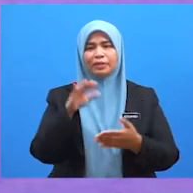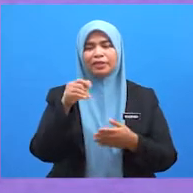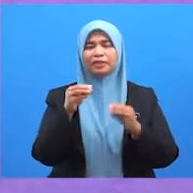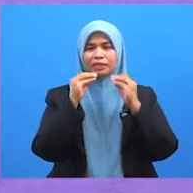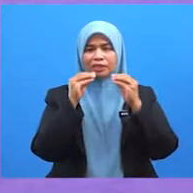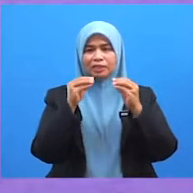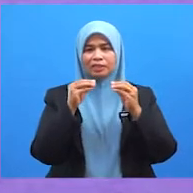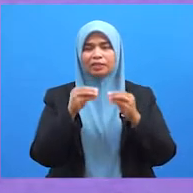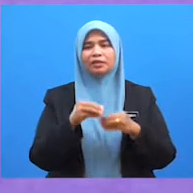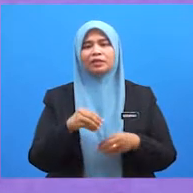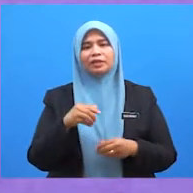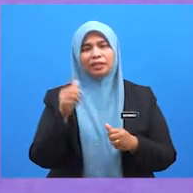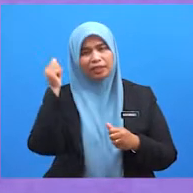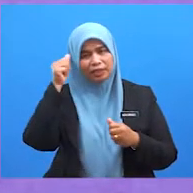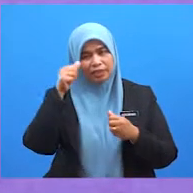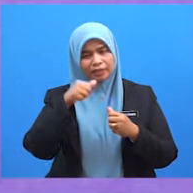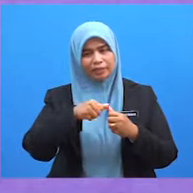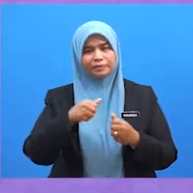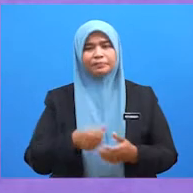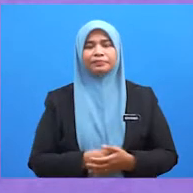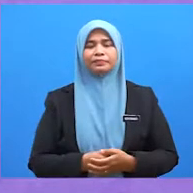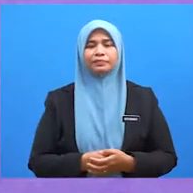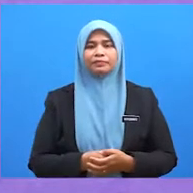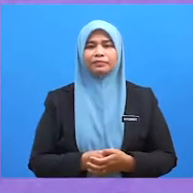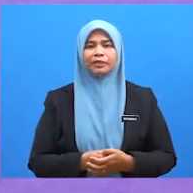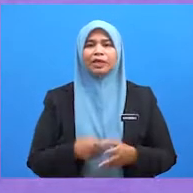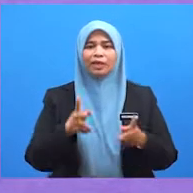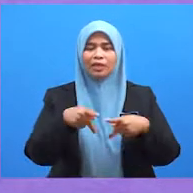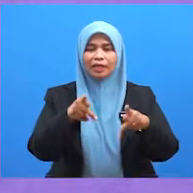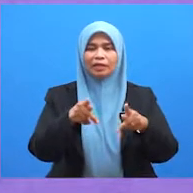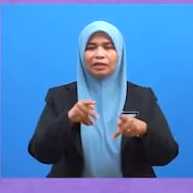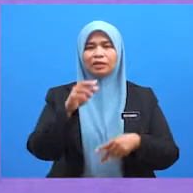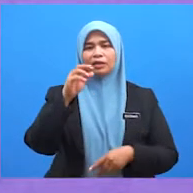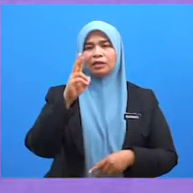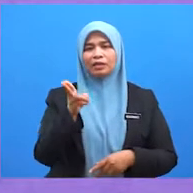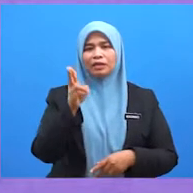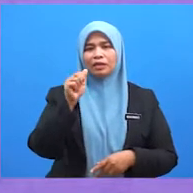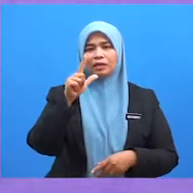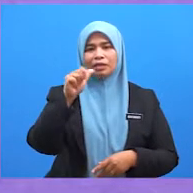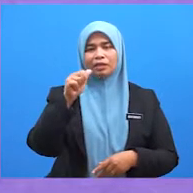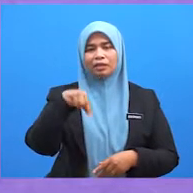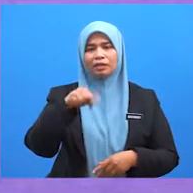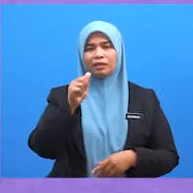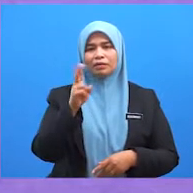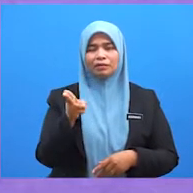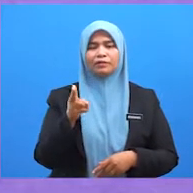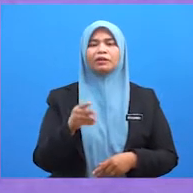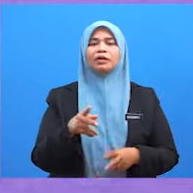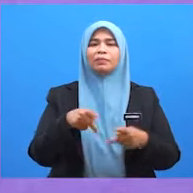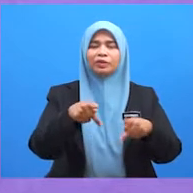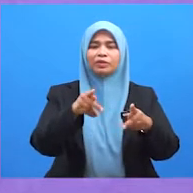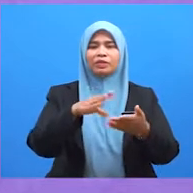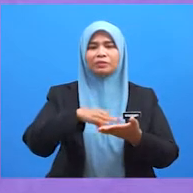yang diajarkan melekat pada ingatan. Kaedah halaqah.